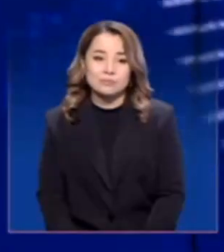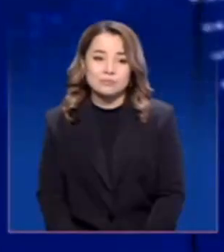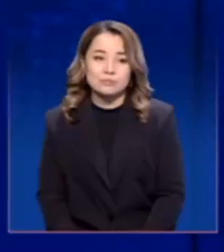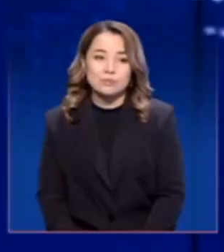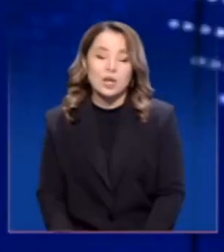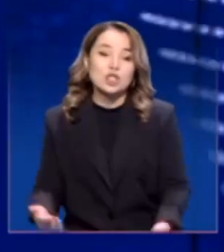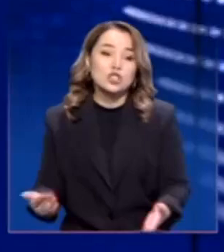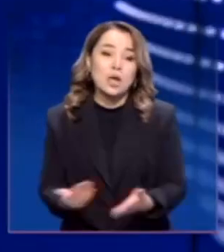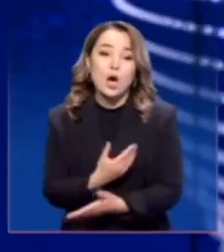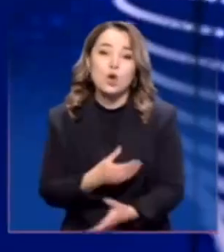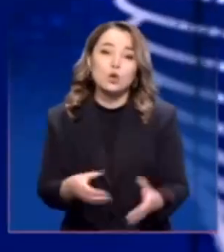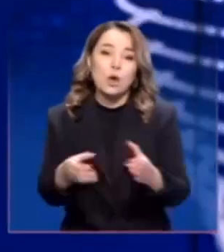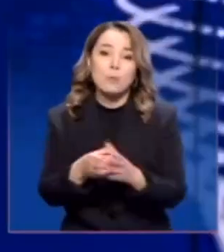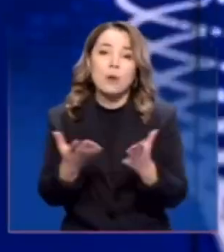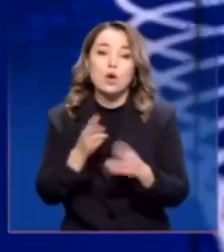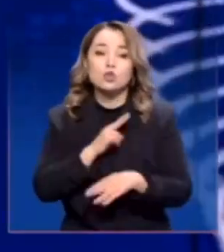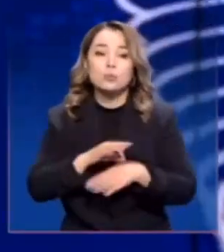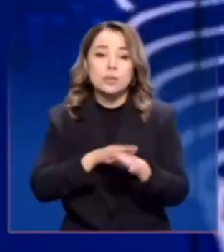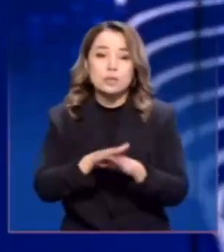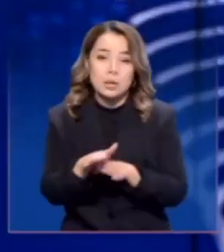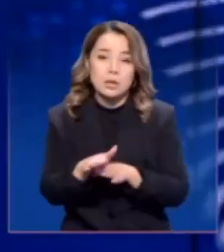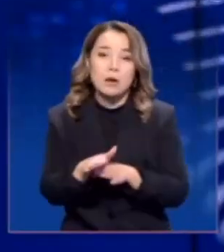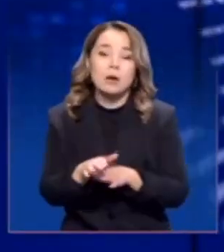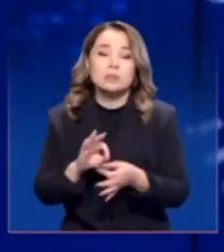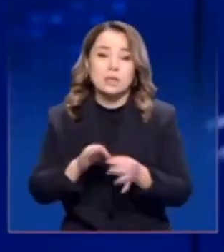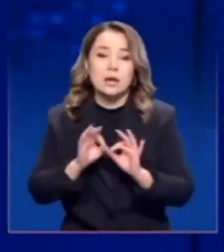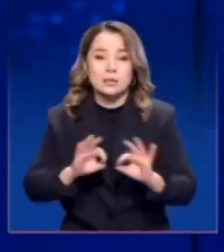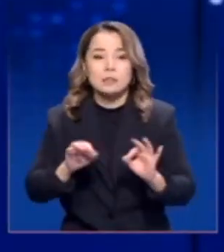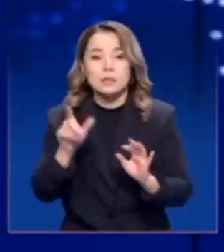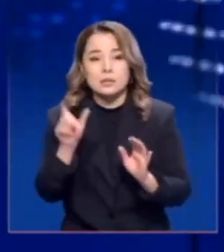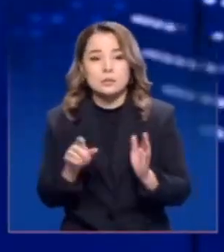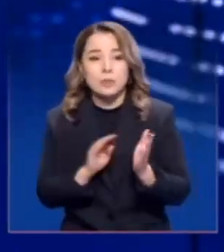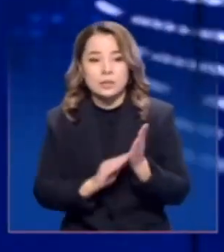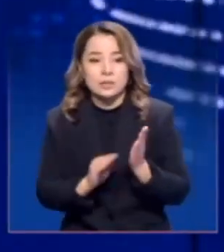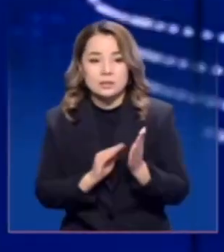Ал жаңа құрам енді қалай жұмыс істемек? Айя Мүтәлі талдасын.